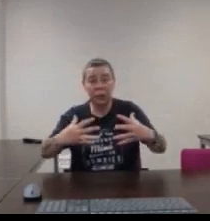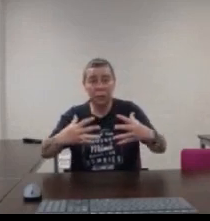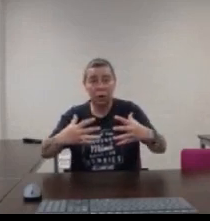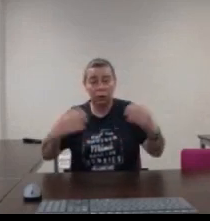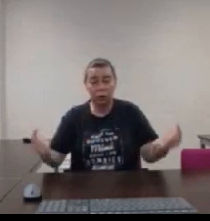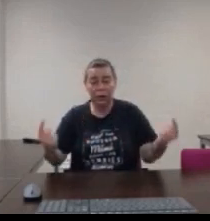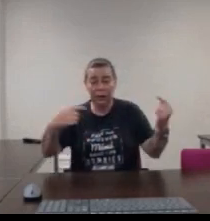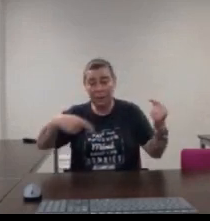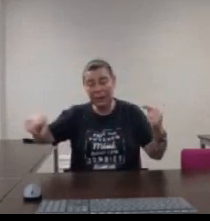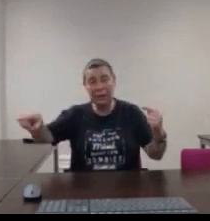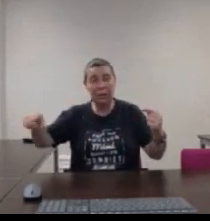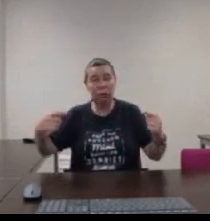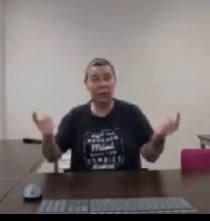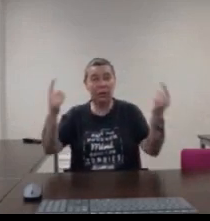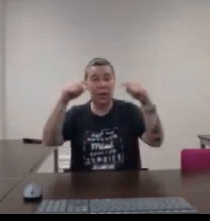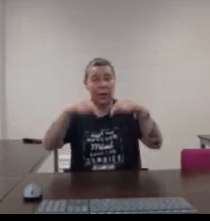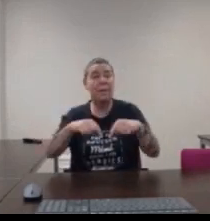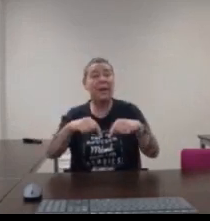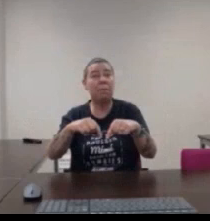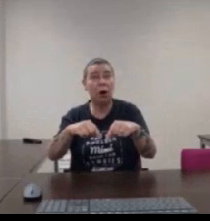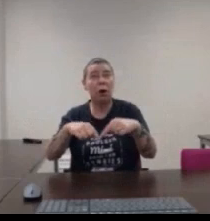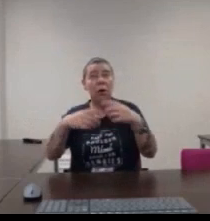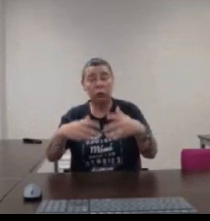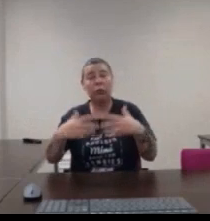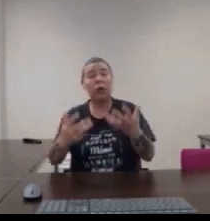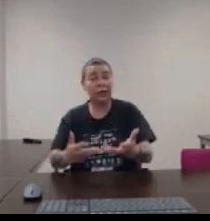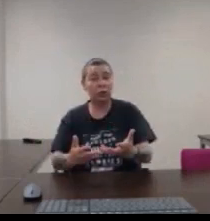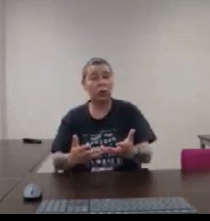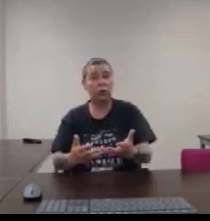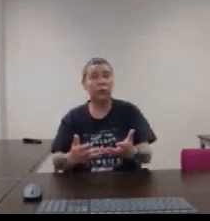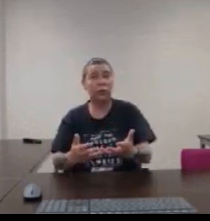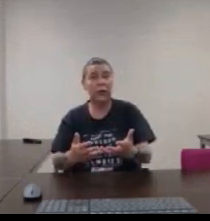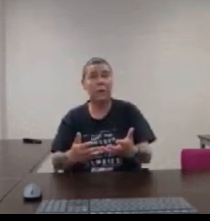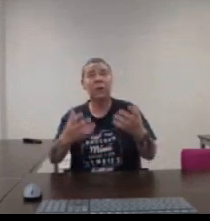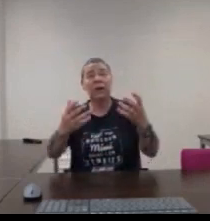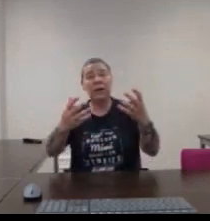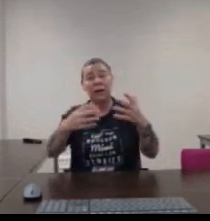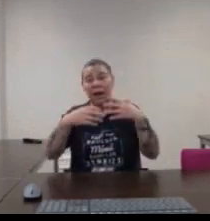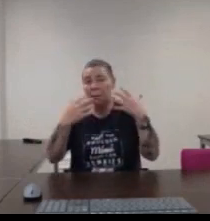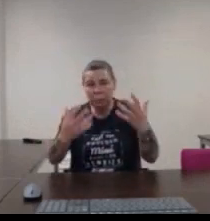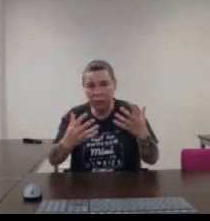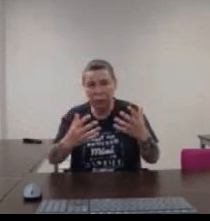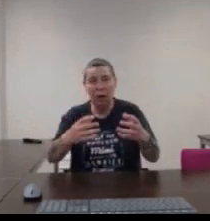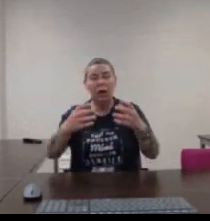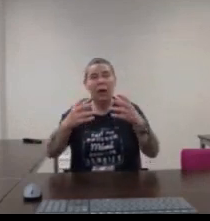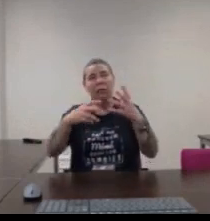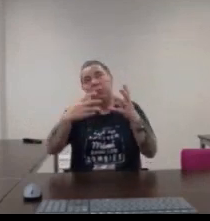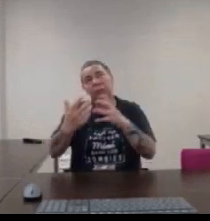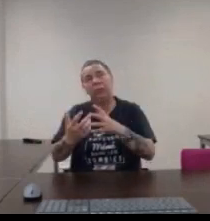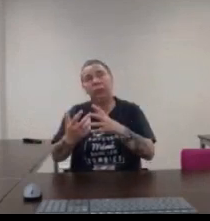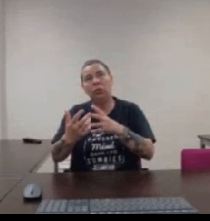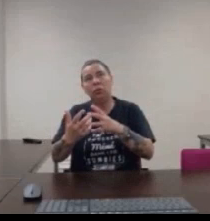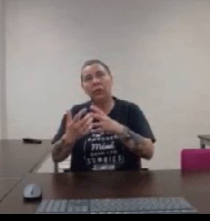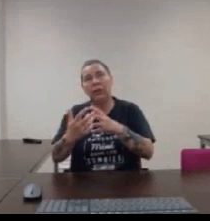pas de relâchement, donc il n'y a pas d'élimination des déchets et il n'y a pas d'apport de sang riche en glucose et oxygène. Et là, même chose, là, on